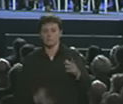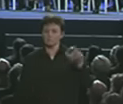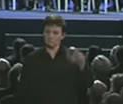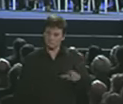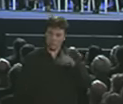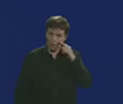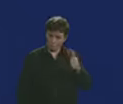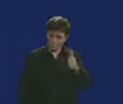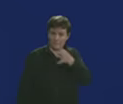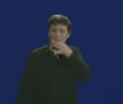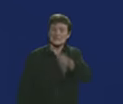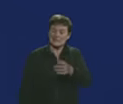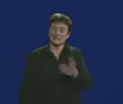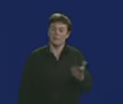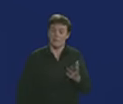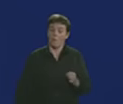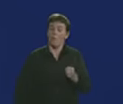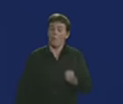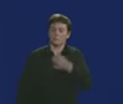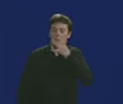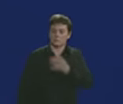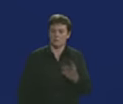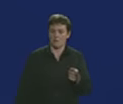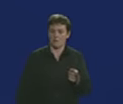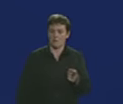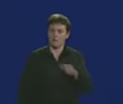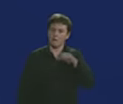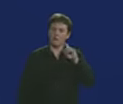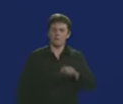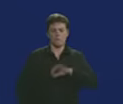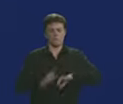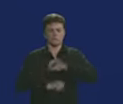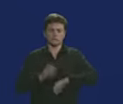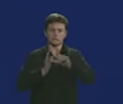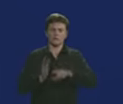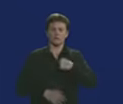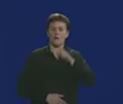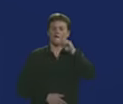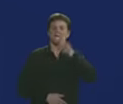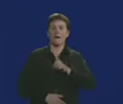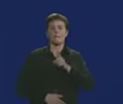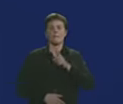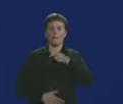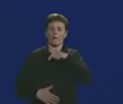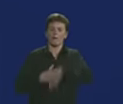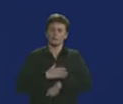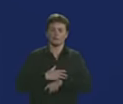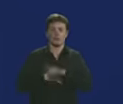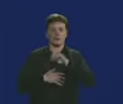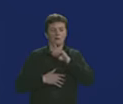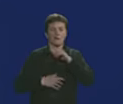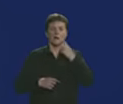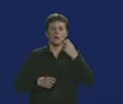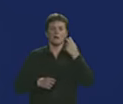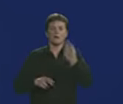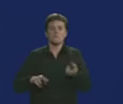a osé dire qu'il fallait un moratoire sur la lapidation des femmes adultères. Un moratoire. Il